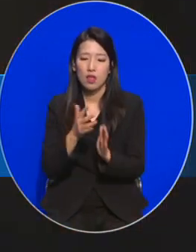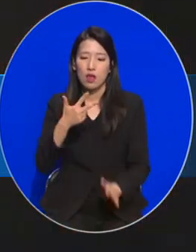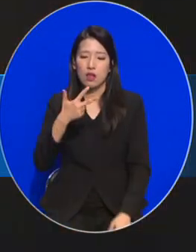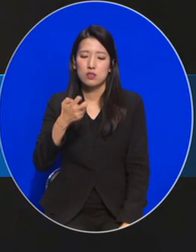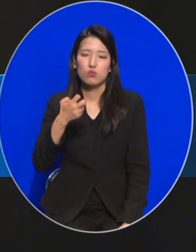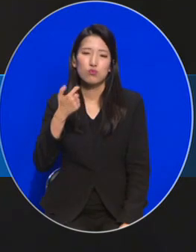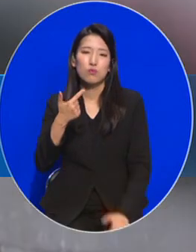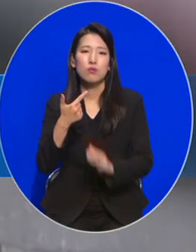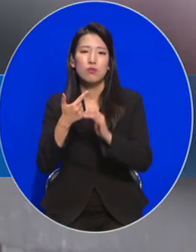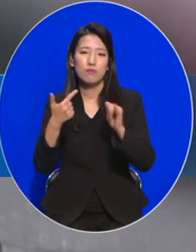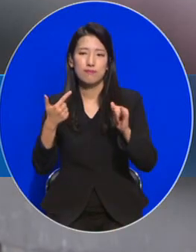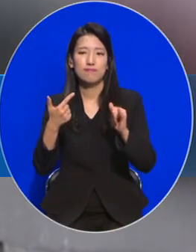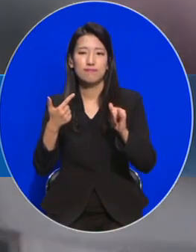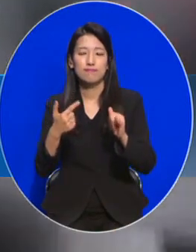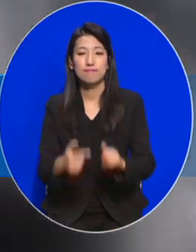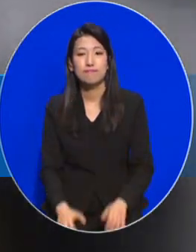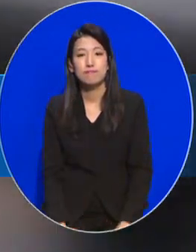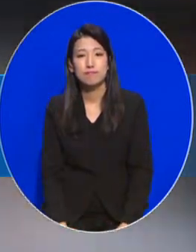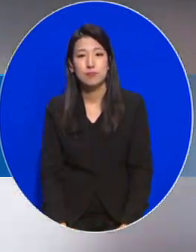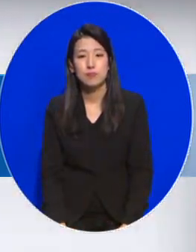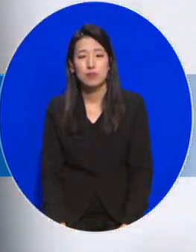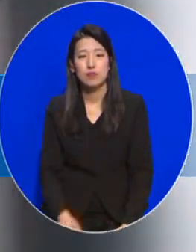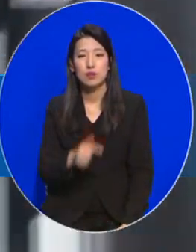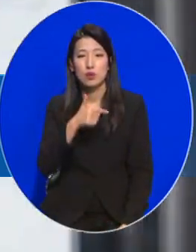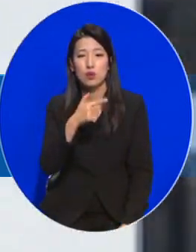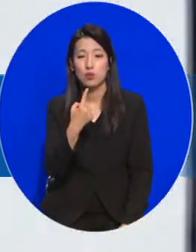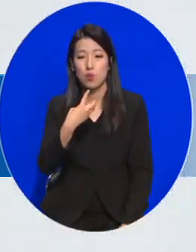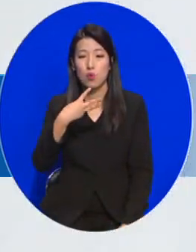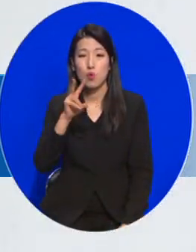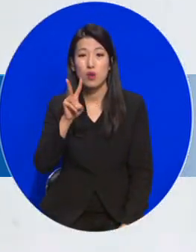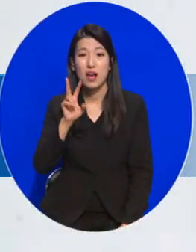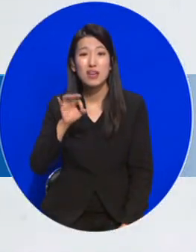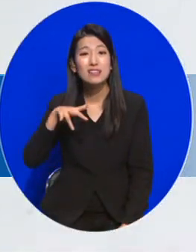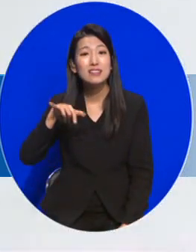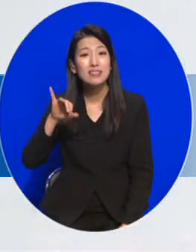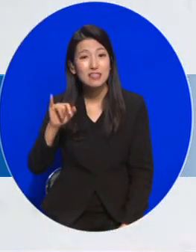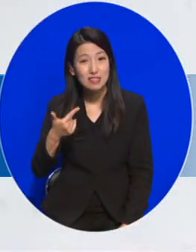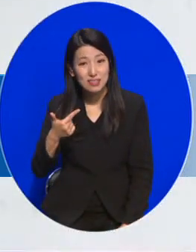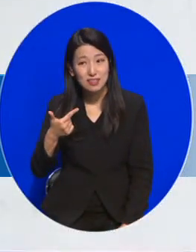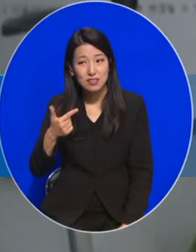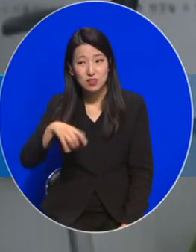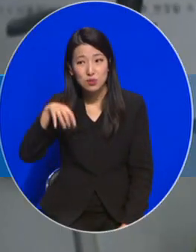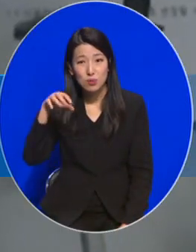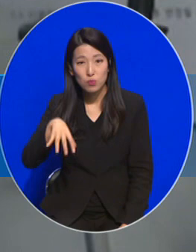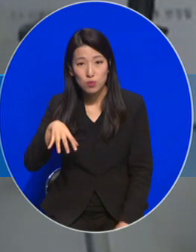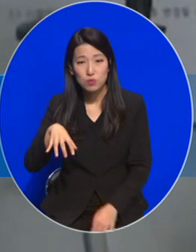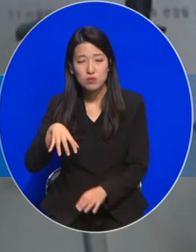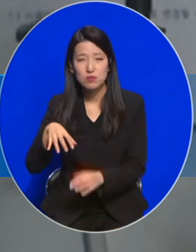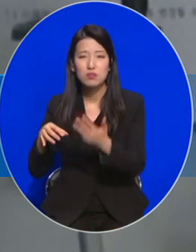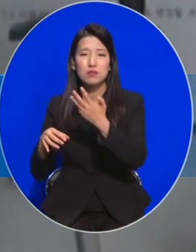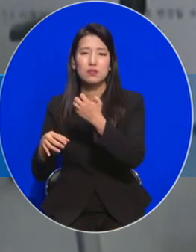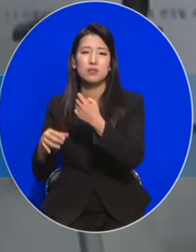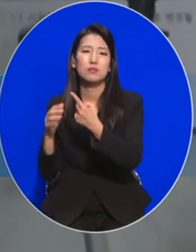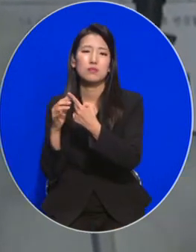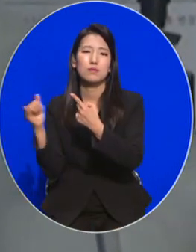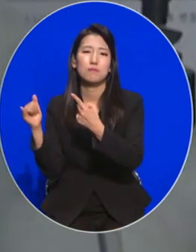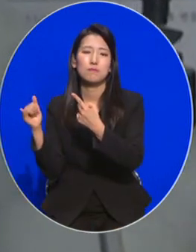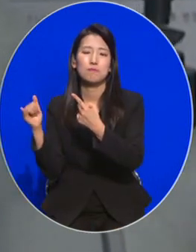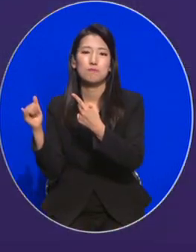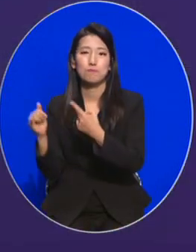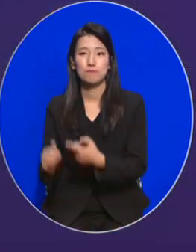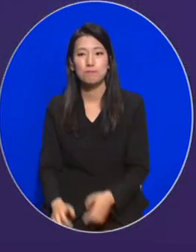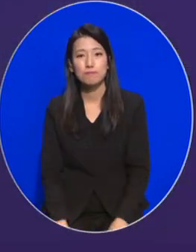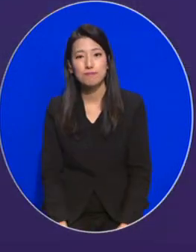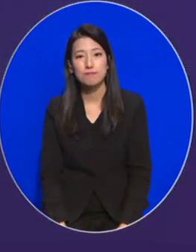들었습니다 노량진 임용 고시 학원 발 연세 감염 누적 확진 자도 81명 으로 증가했습니다